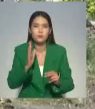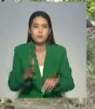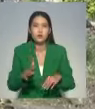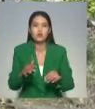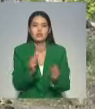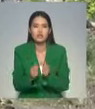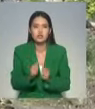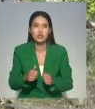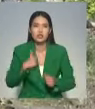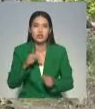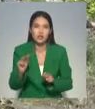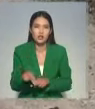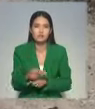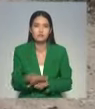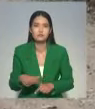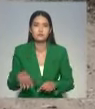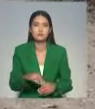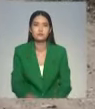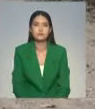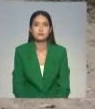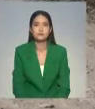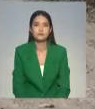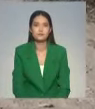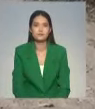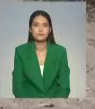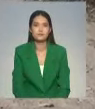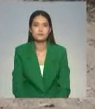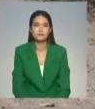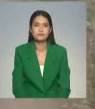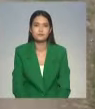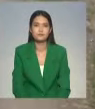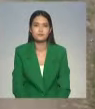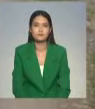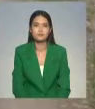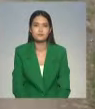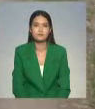старого асфальта. Марина Иниватова, Жанайдар Рахимжанов, Астана Таймс, из Караганды.